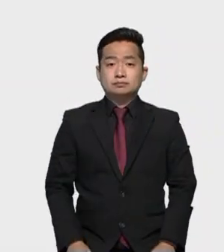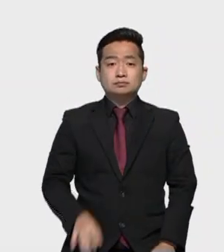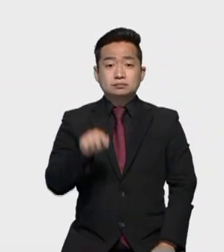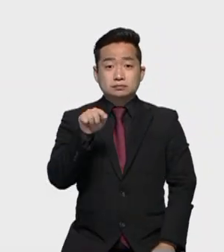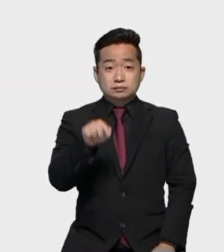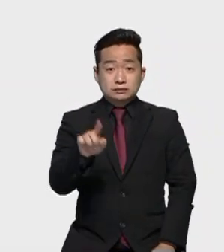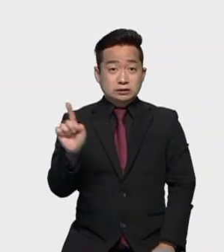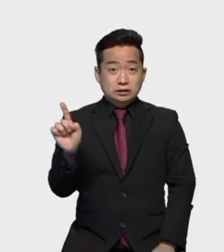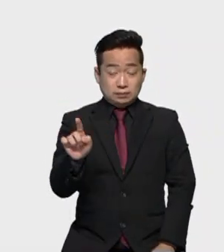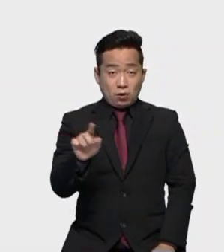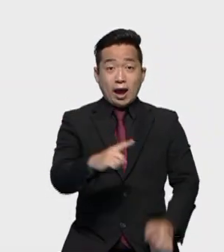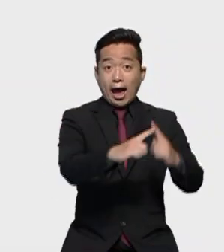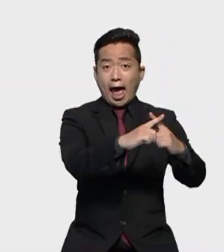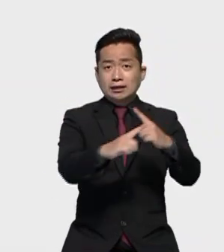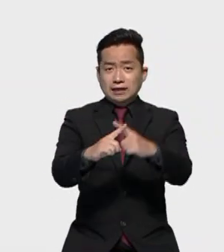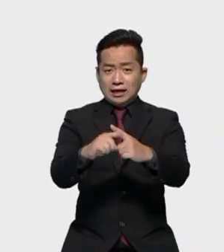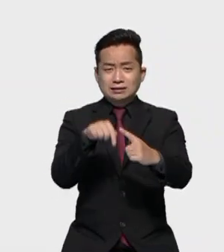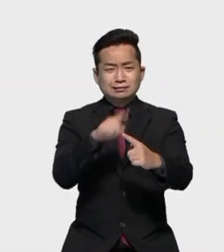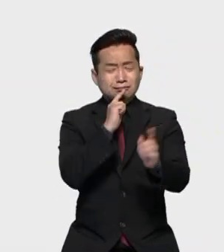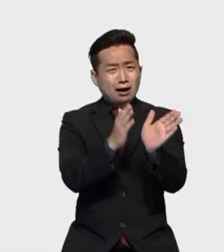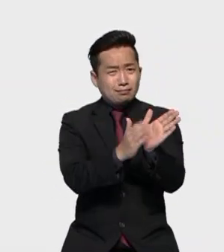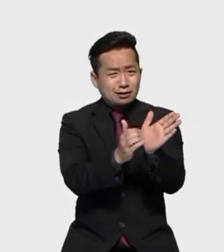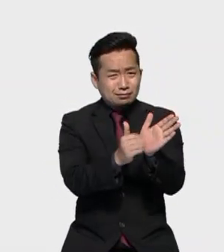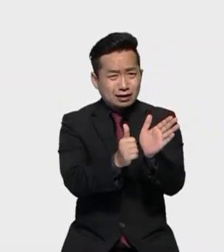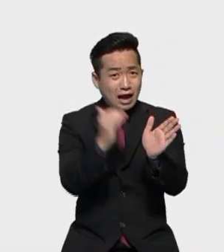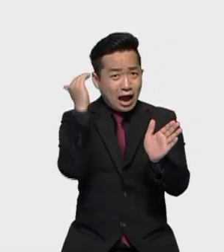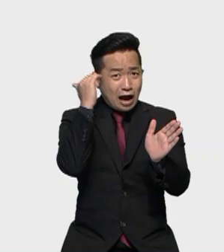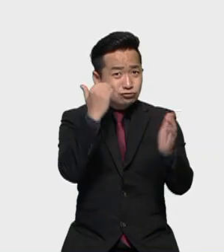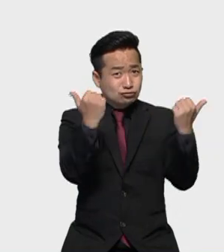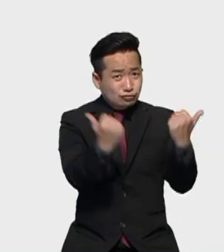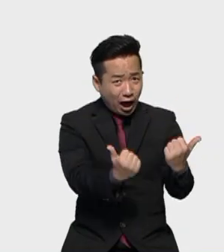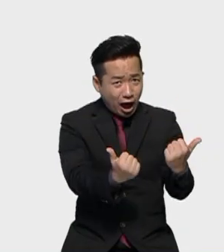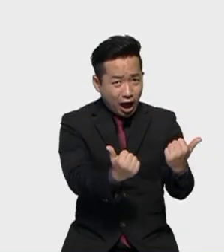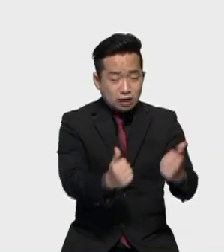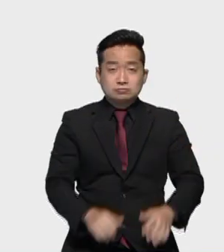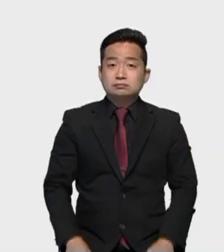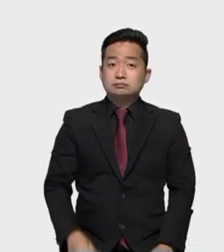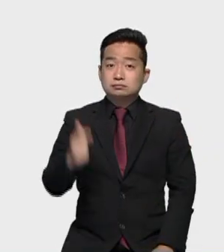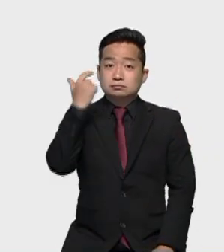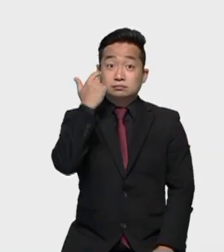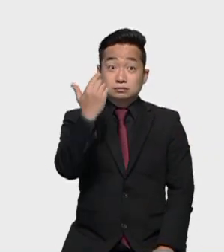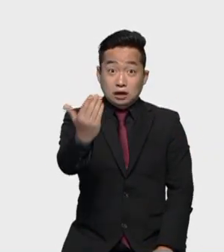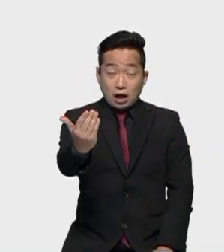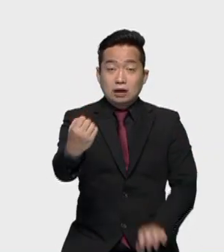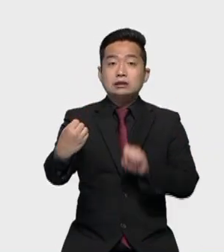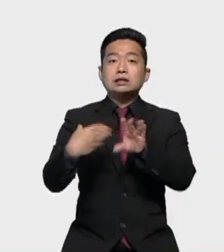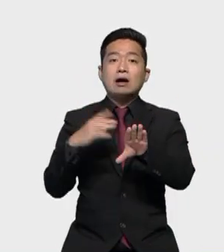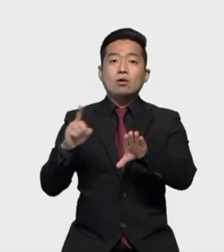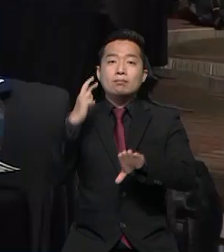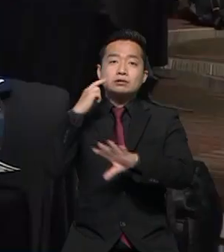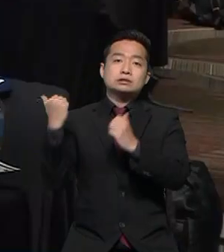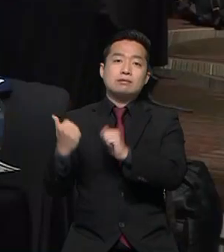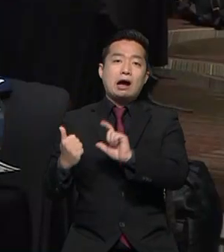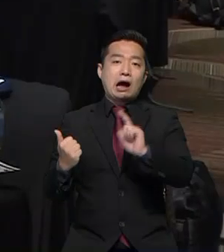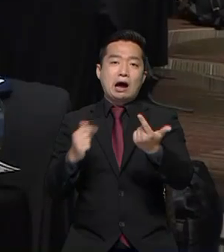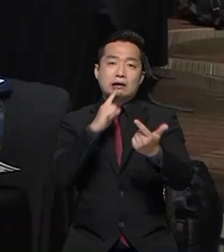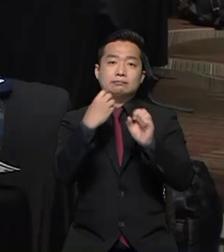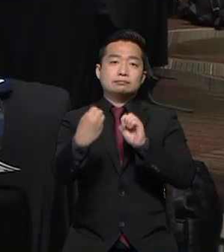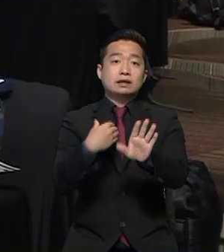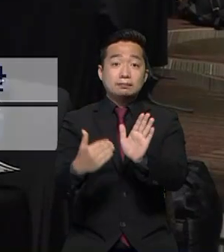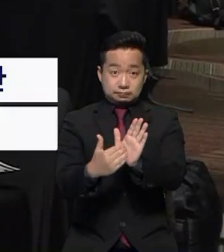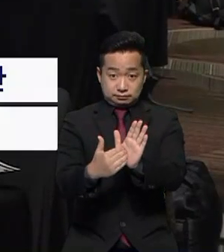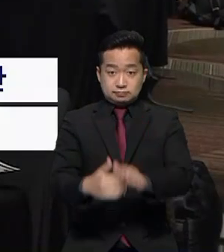XX로 폄훼된 대상이 한국 국회냐는 질문에 김 수석은 미 의회가 아니라고 확언했습니다.